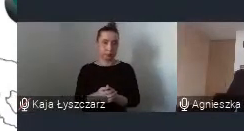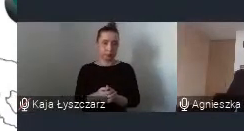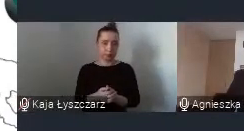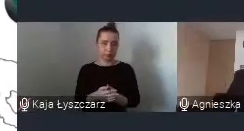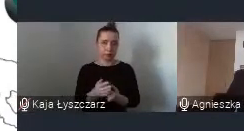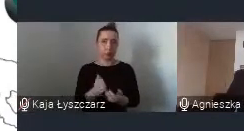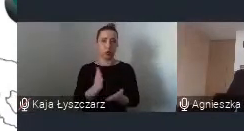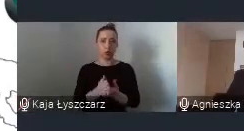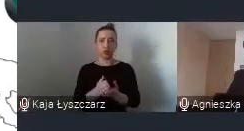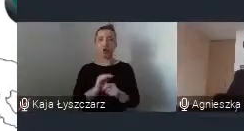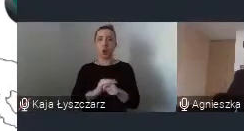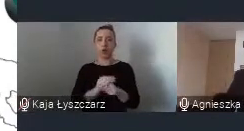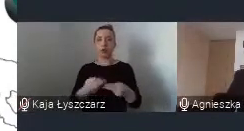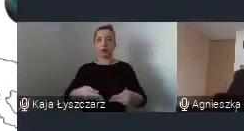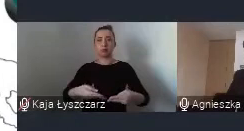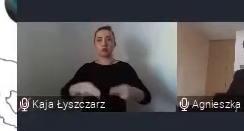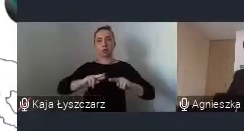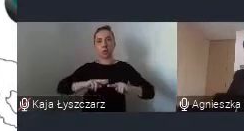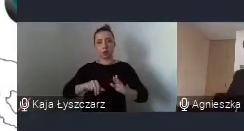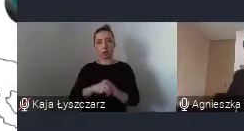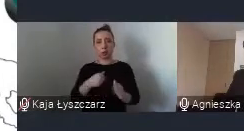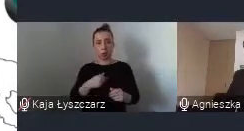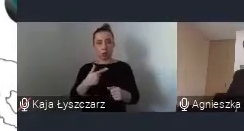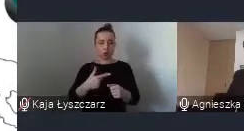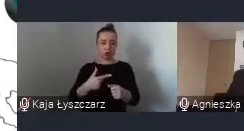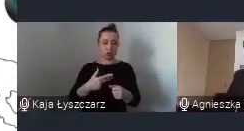przekazali tutaj mi koledzy i tak jak widzę w naszych statystykach,